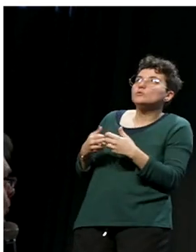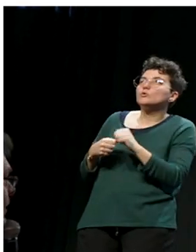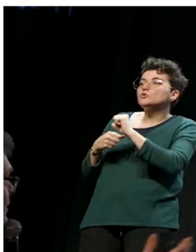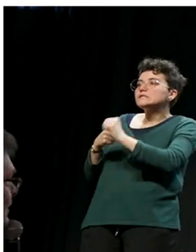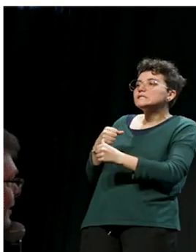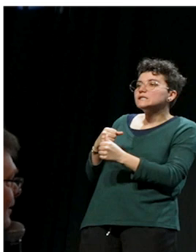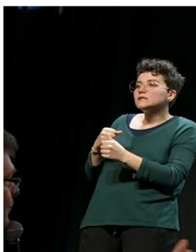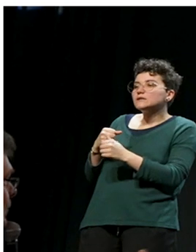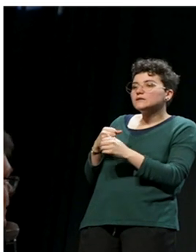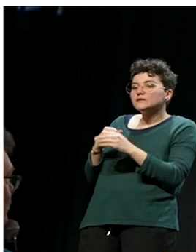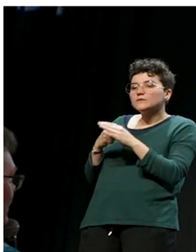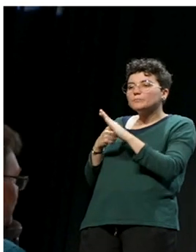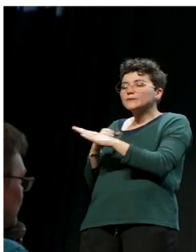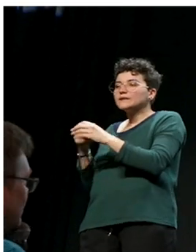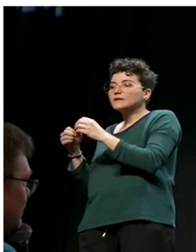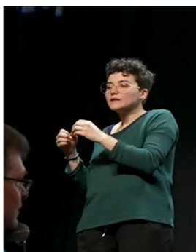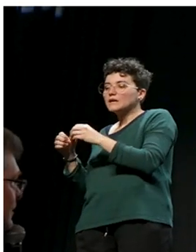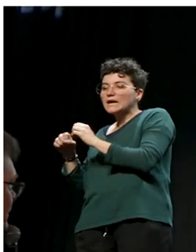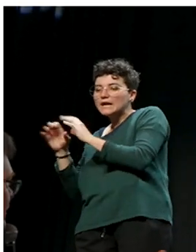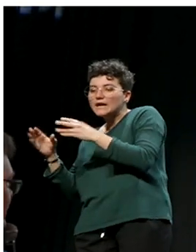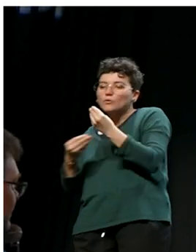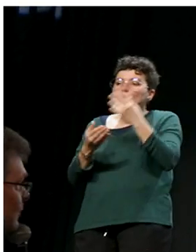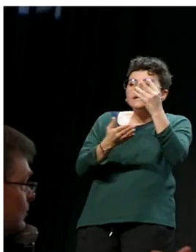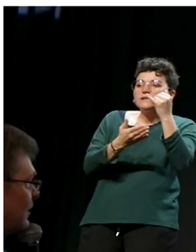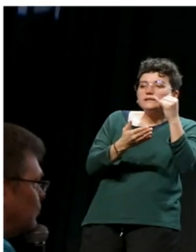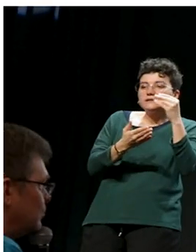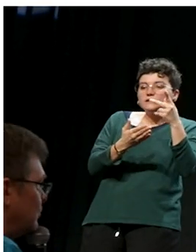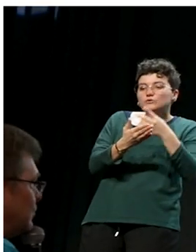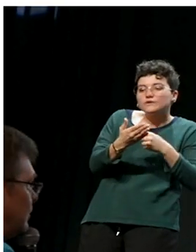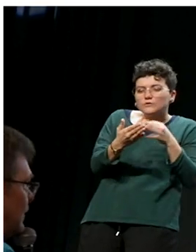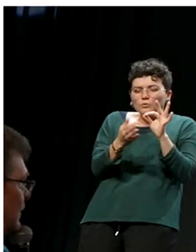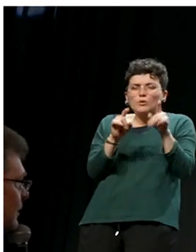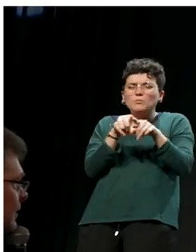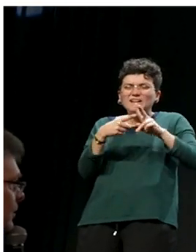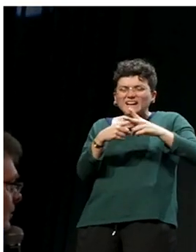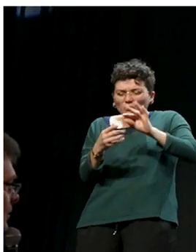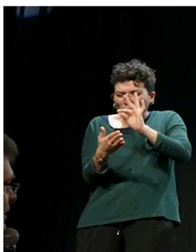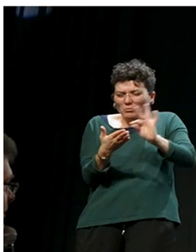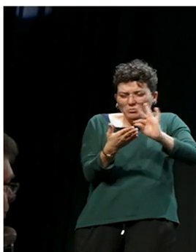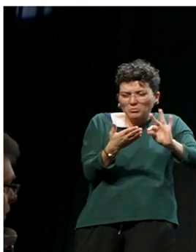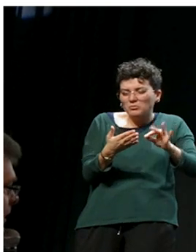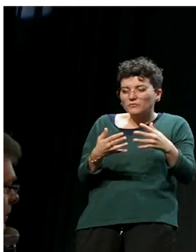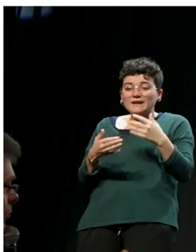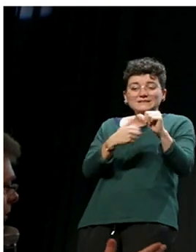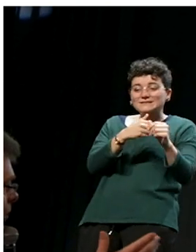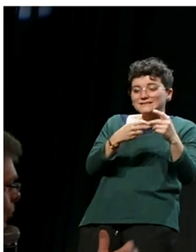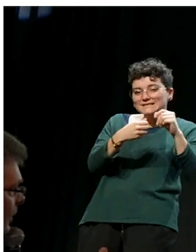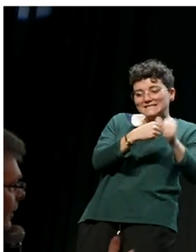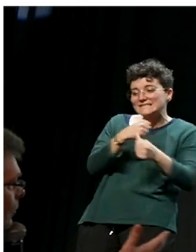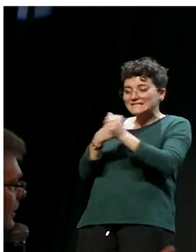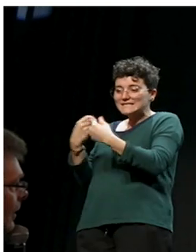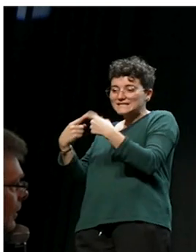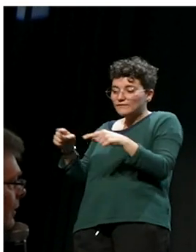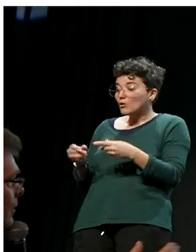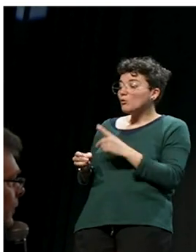mi-chemin entre de la ligne claire et puis de l'illustration qui a des coups de crayon dedans, et ça permet de